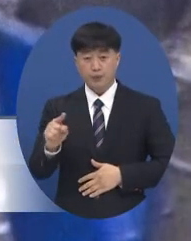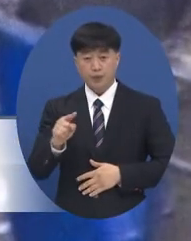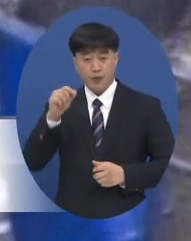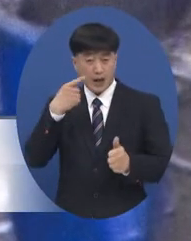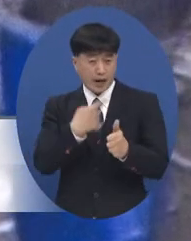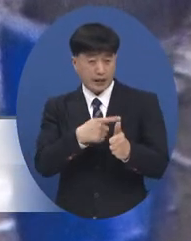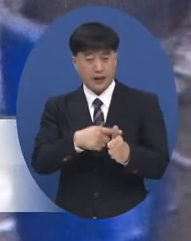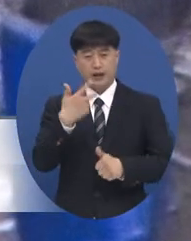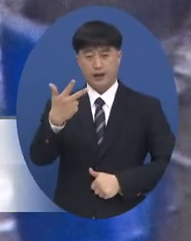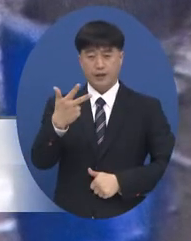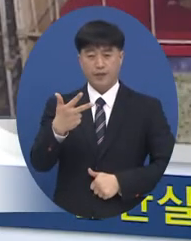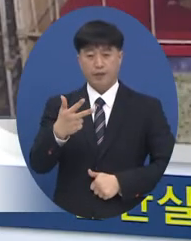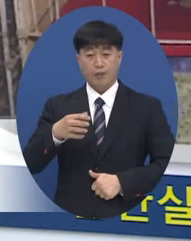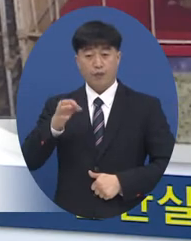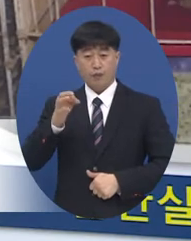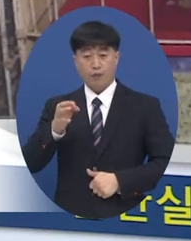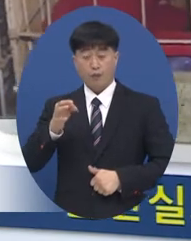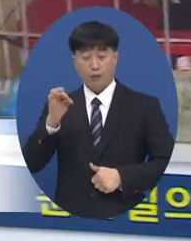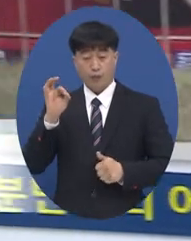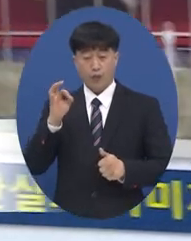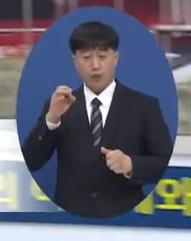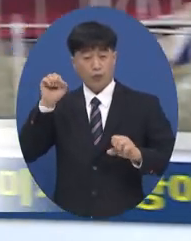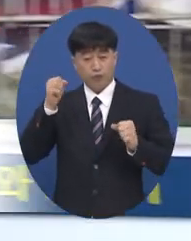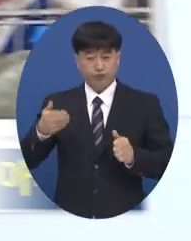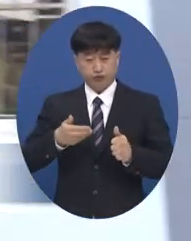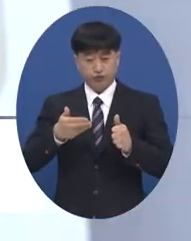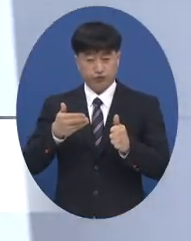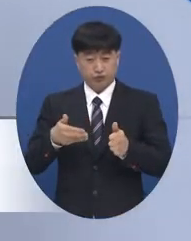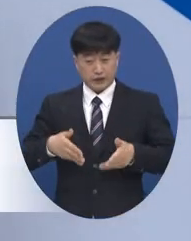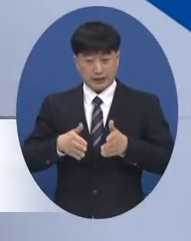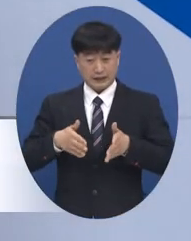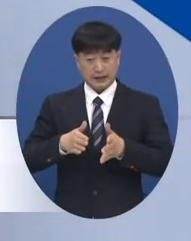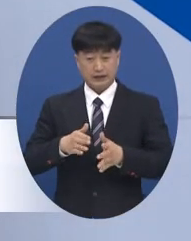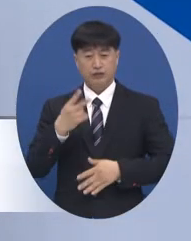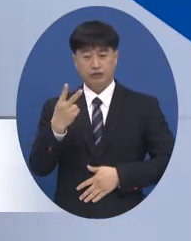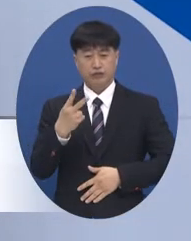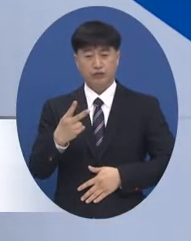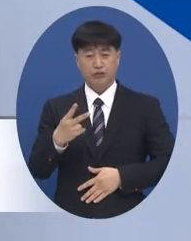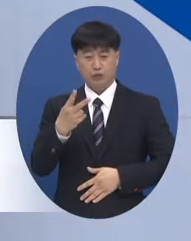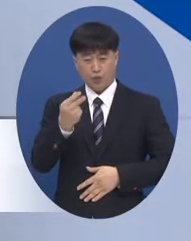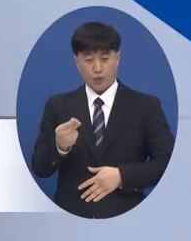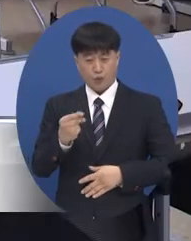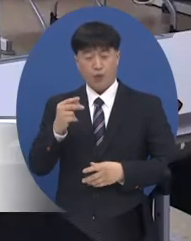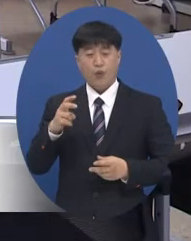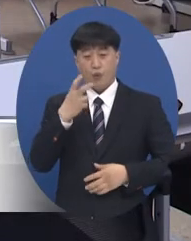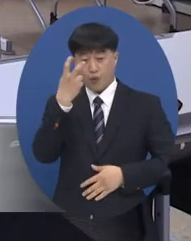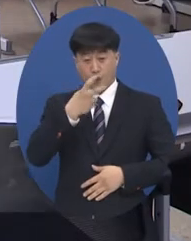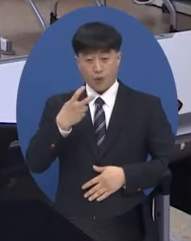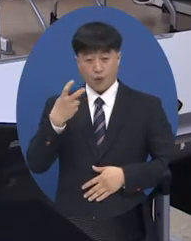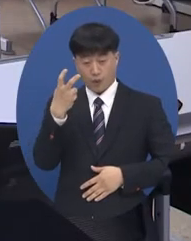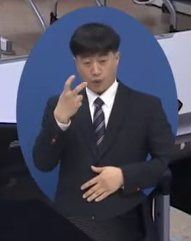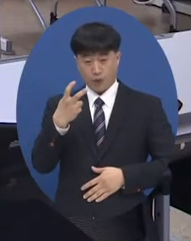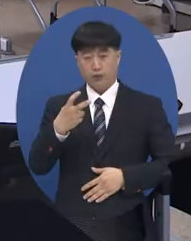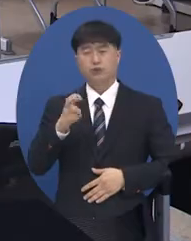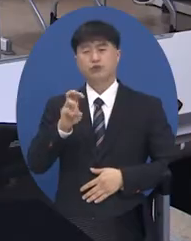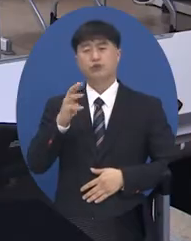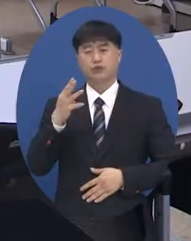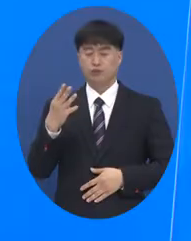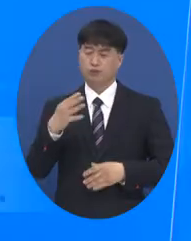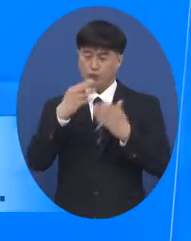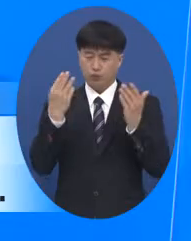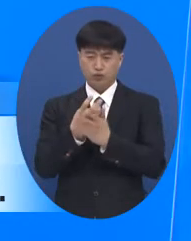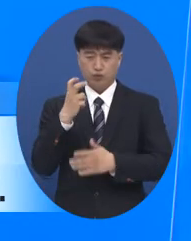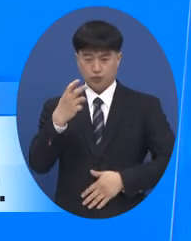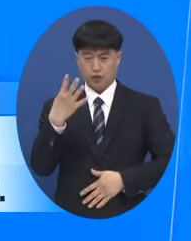행위 7건, 무허가 동물 생산업 2건, 가축분뇨법 위반 3건 등총 29건입니다.